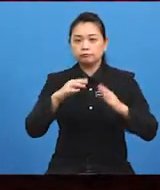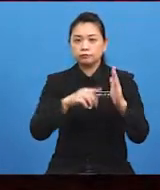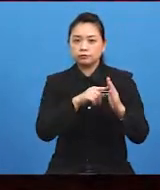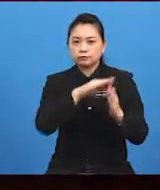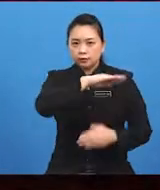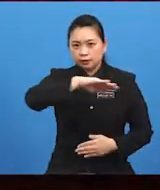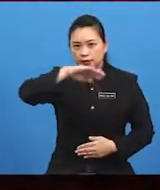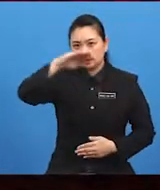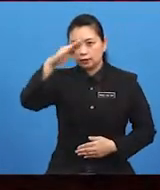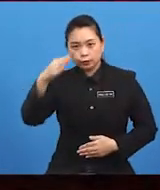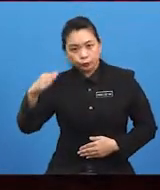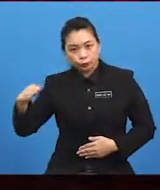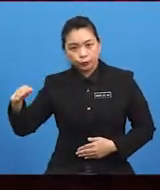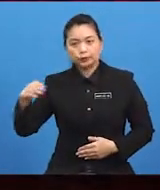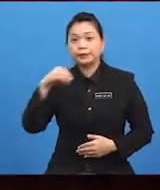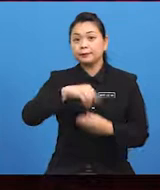dalam satu oktav.